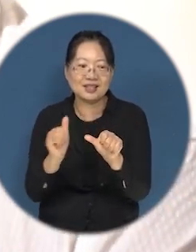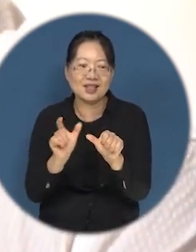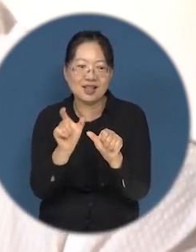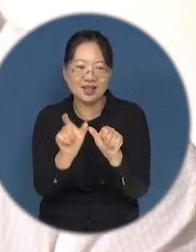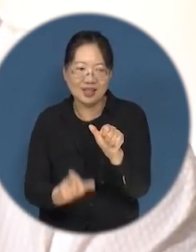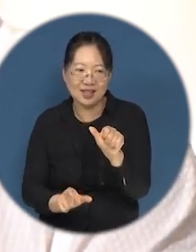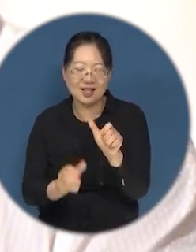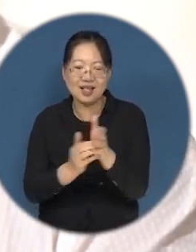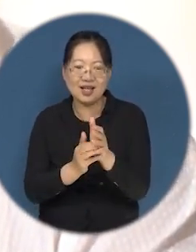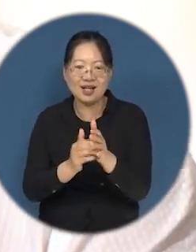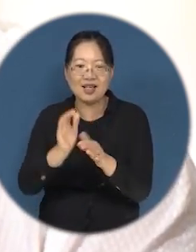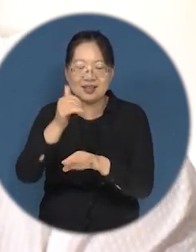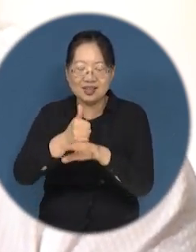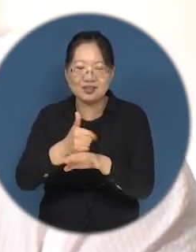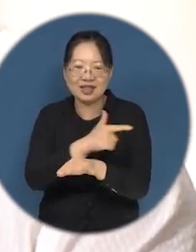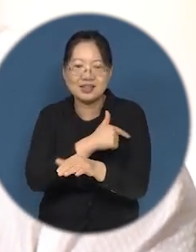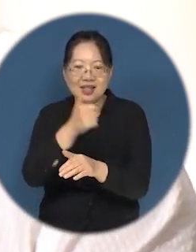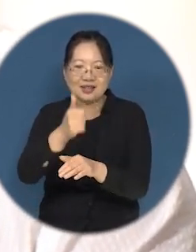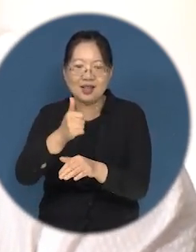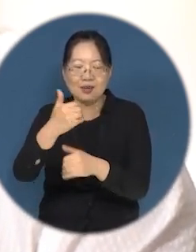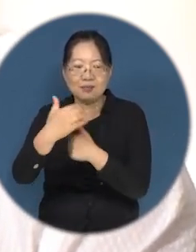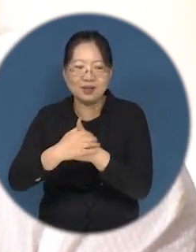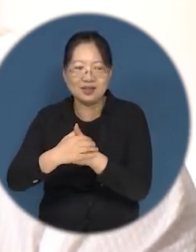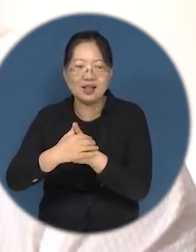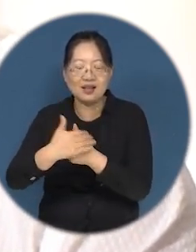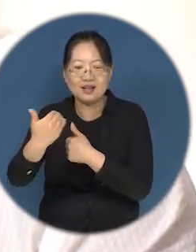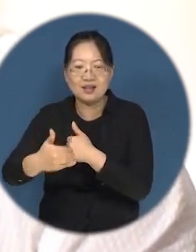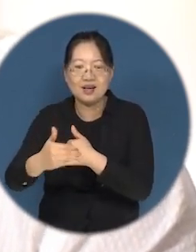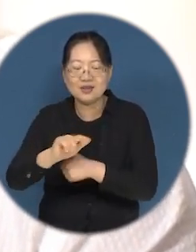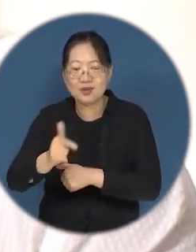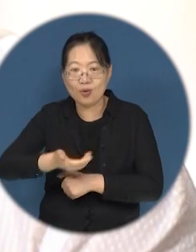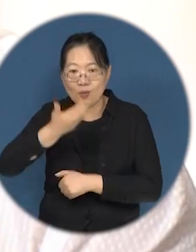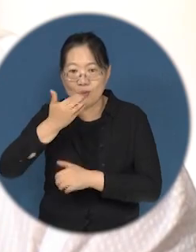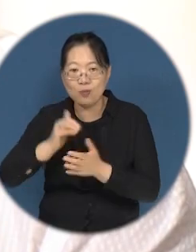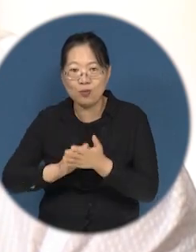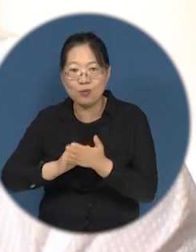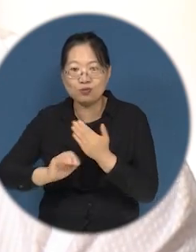등기이사로 들어갔다 그러다가 이사장 맡아달라? 그래서 그냥 저녁 먹고